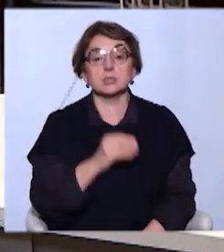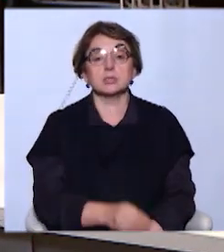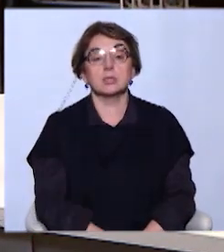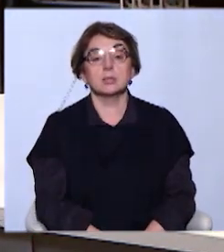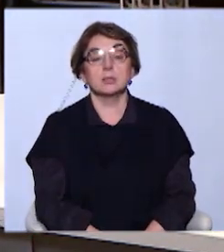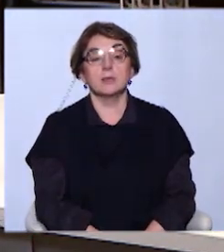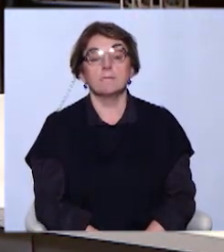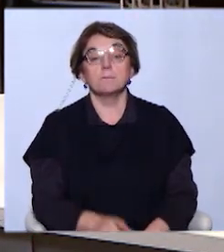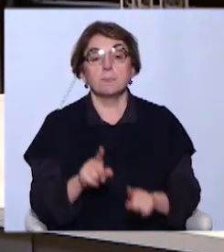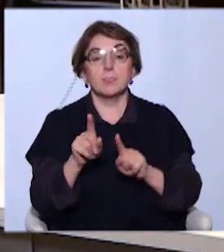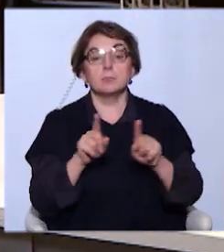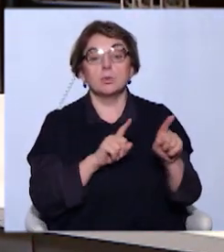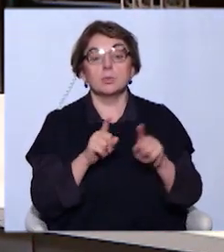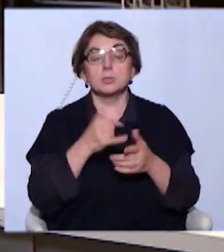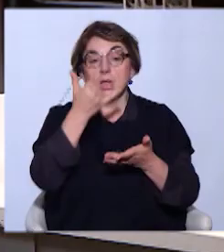ადგილი,